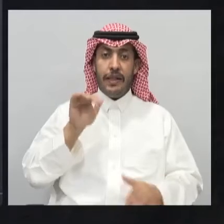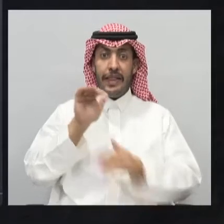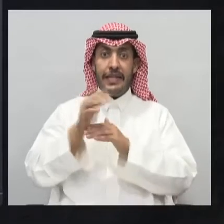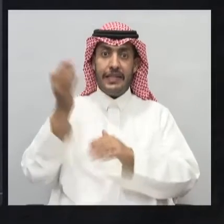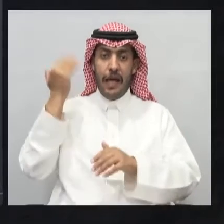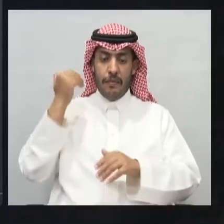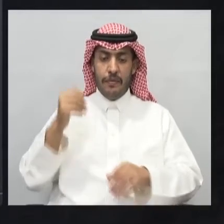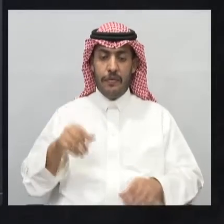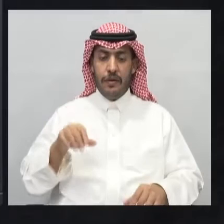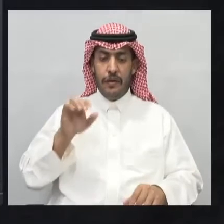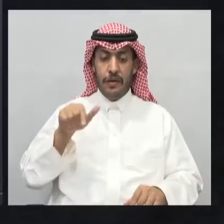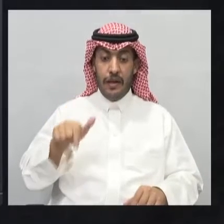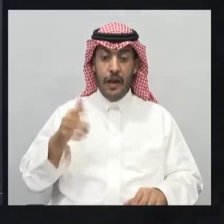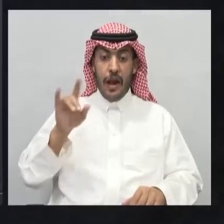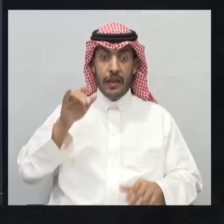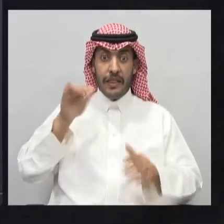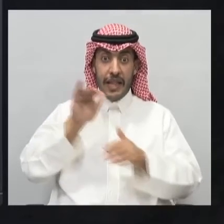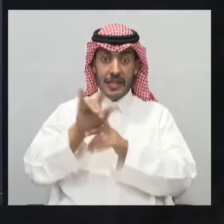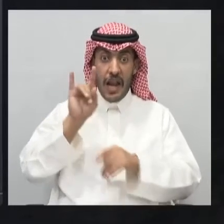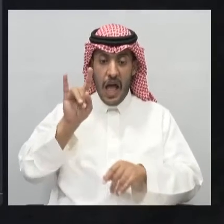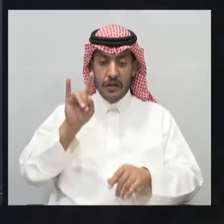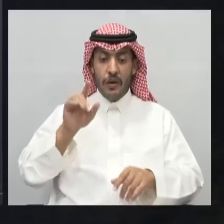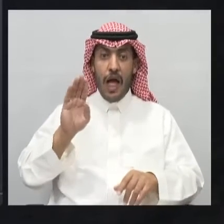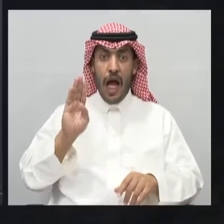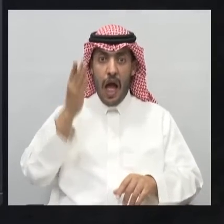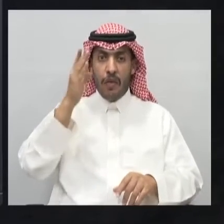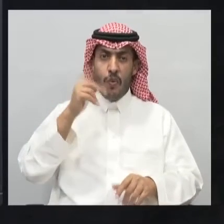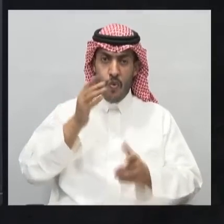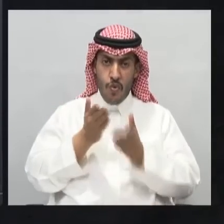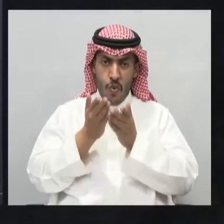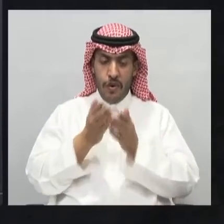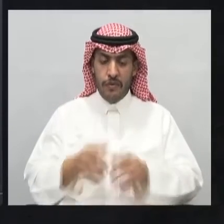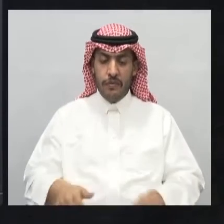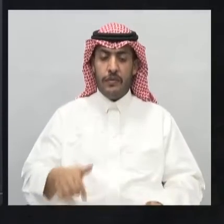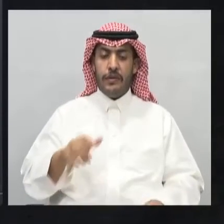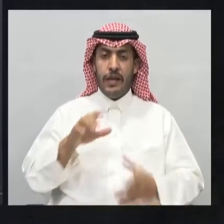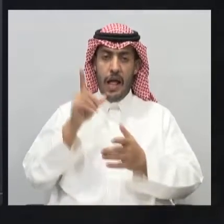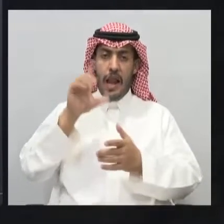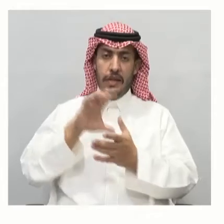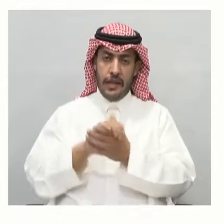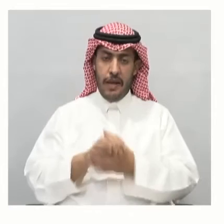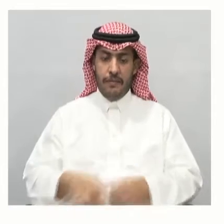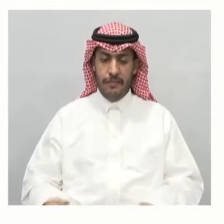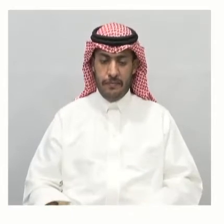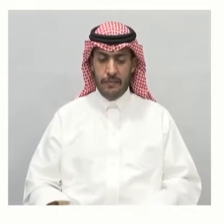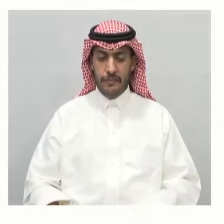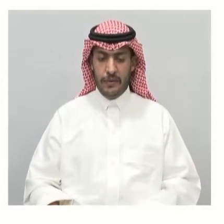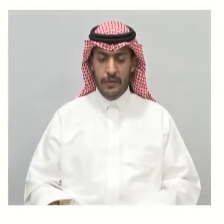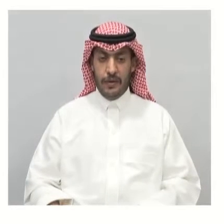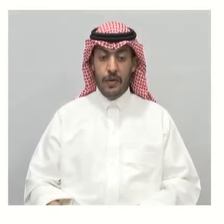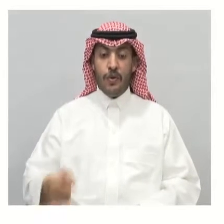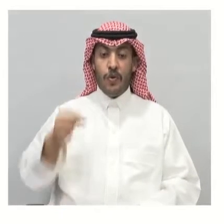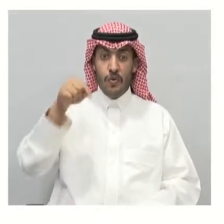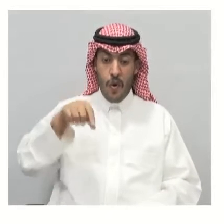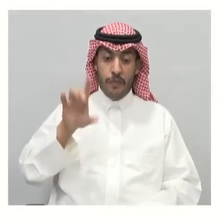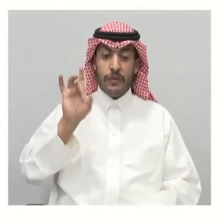السابق من الدرس العاشر ادم ونوح عليهما السلام لدينا اليوم